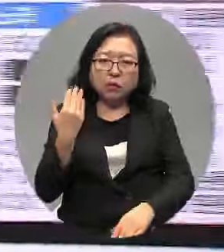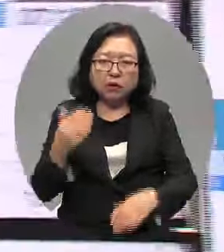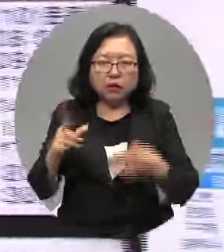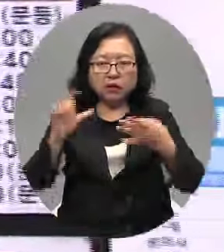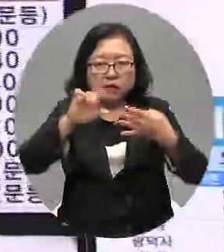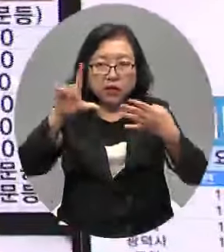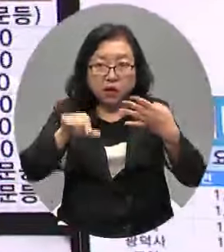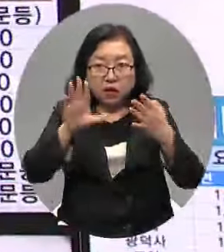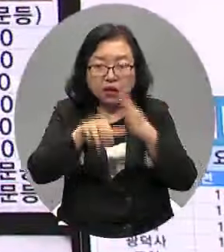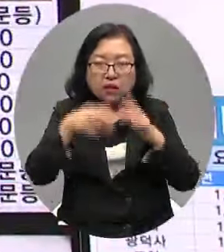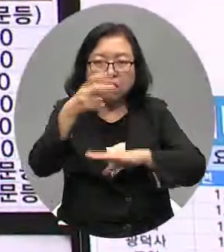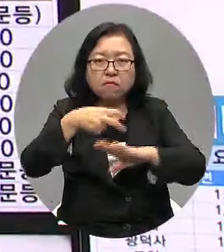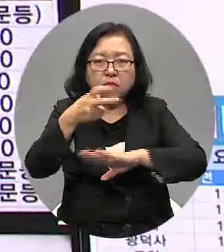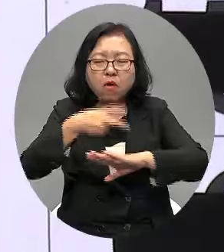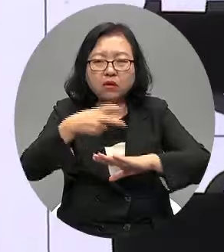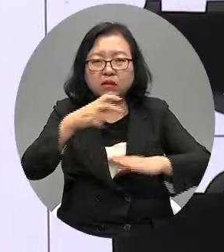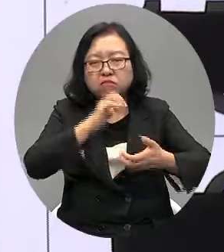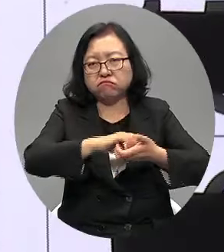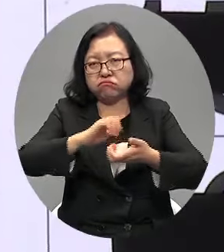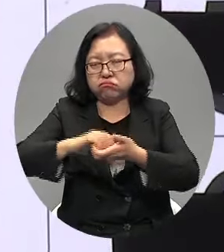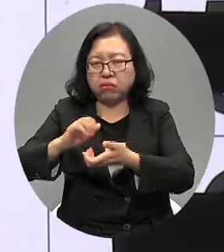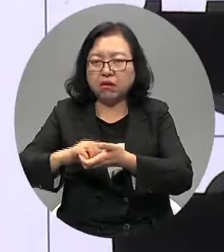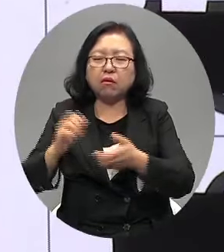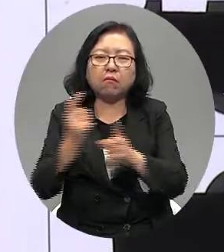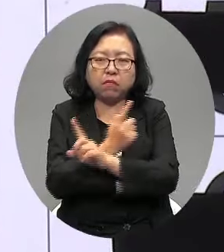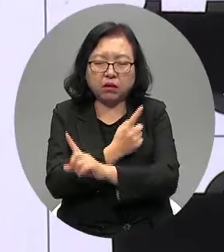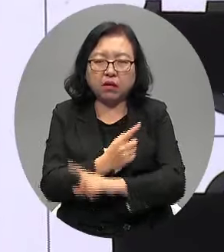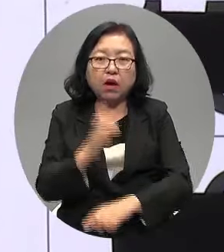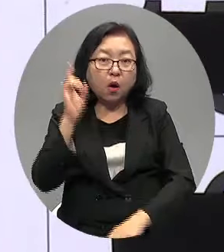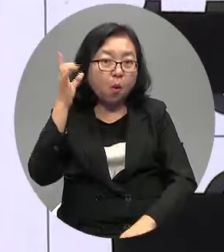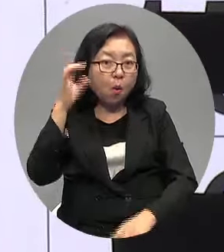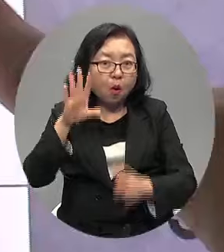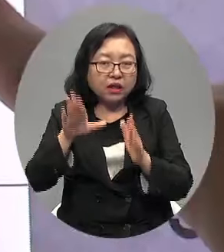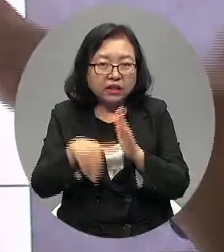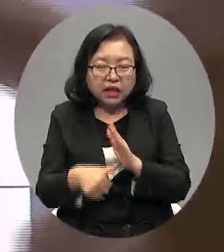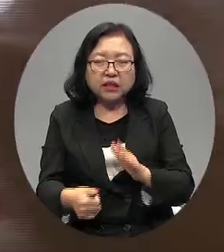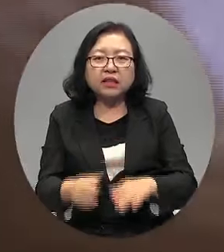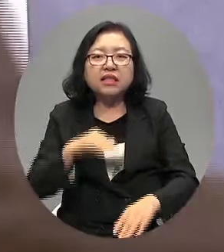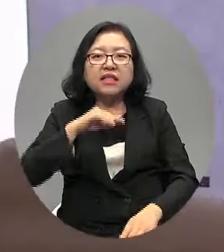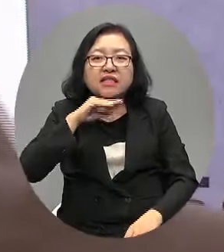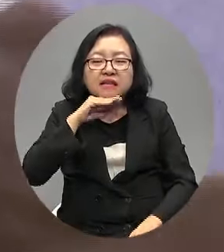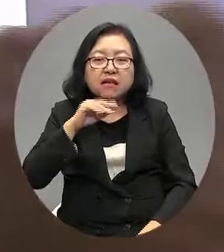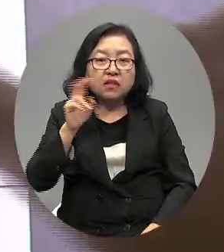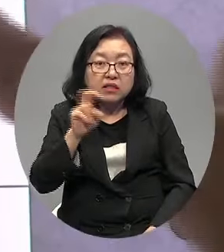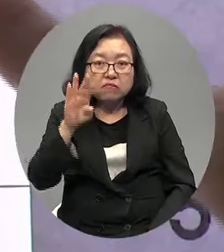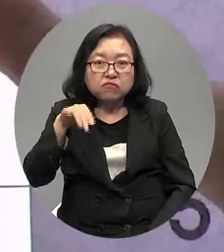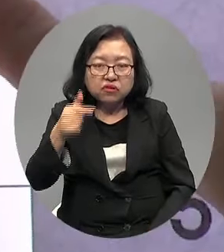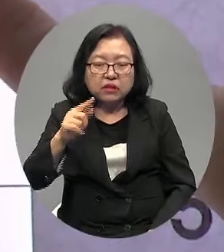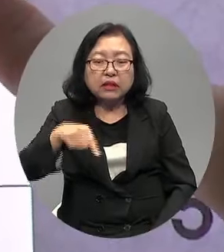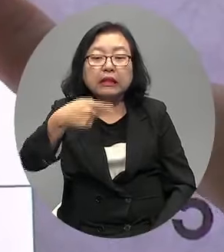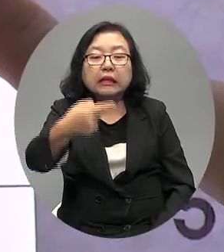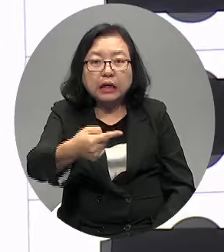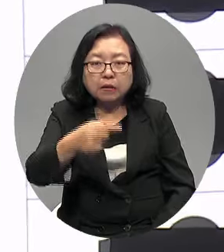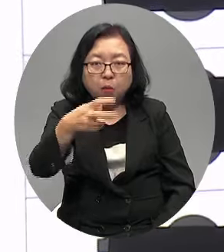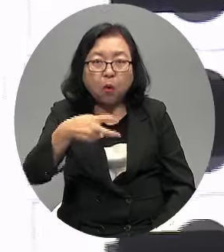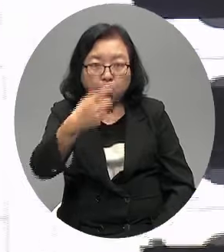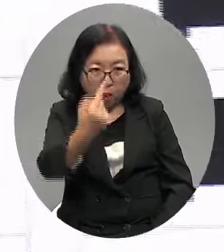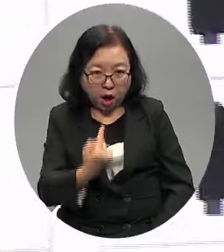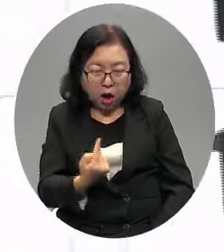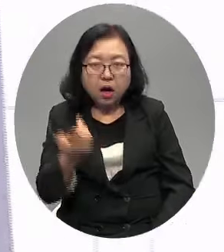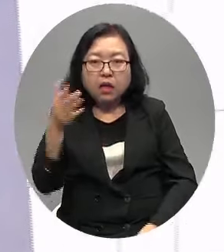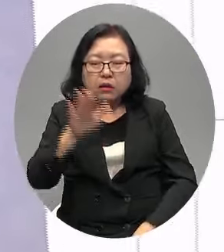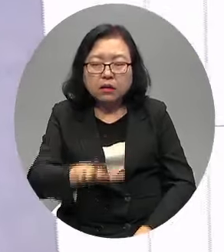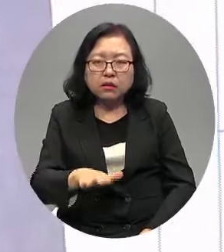간격이 바뀌었습니다. 원래는 하교 직후 버스를 놓쳐도 20분만 기다리면 다음 버스를 탈 수 있었는데 지금은